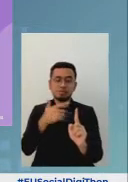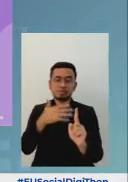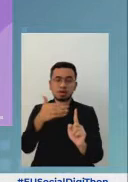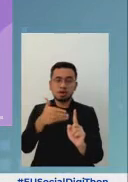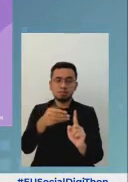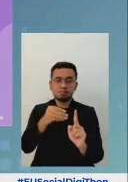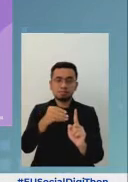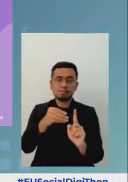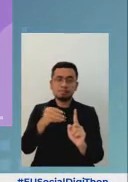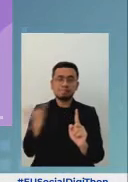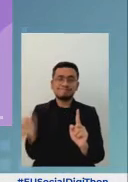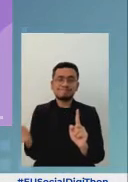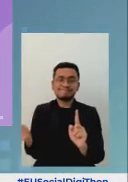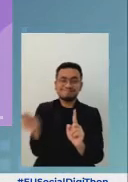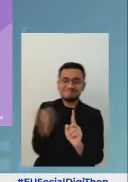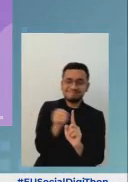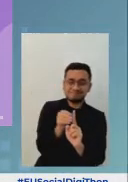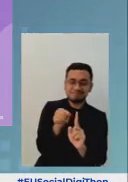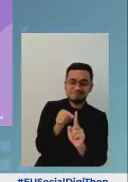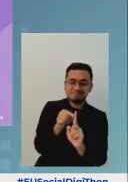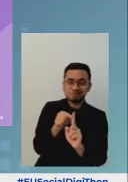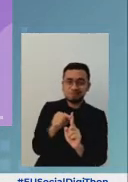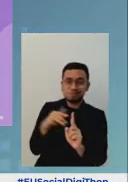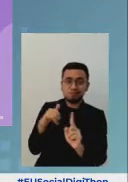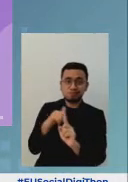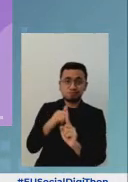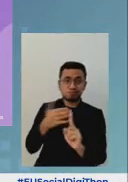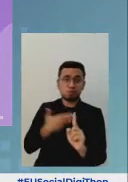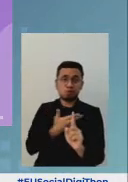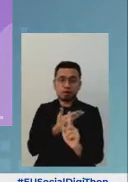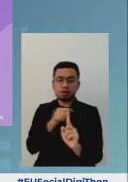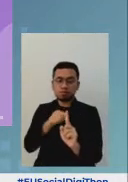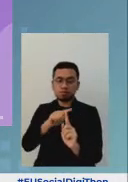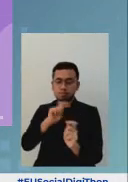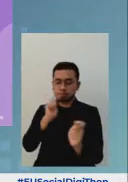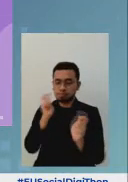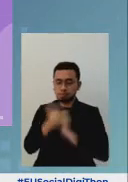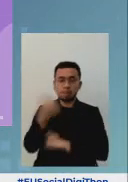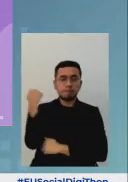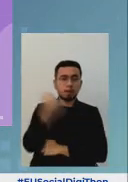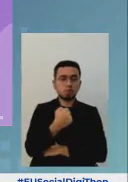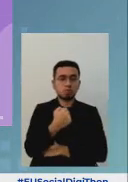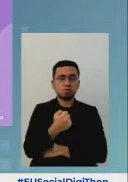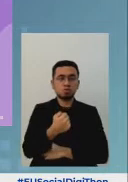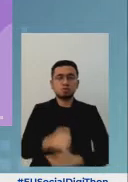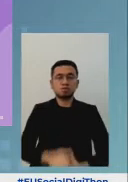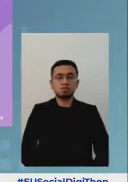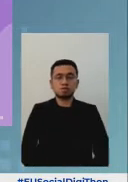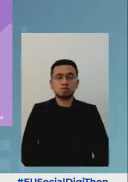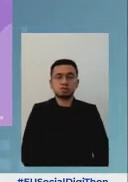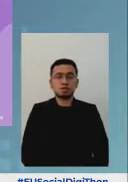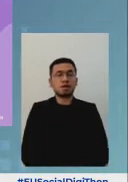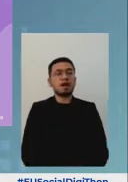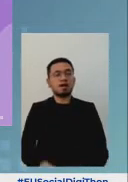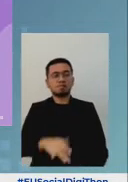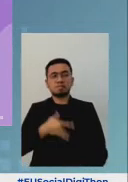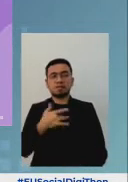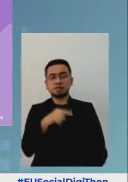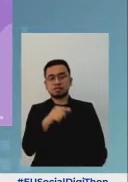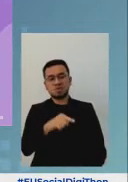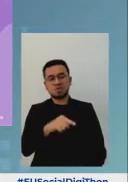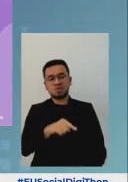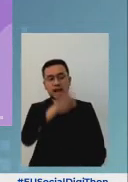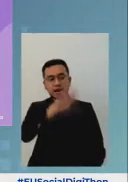kita mengalami harga diri yang rendah. Jadi kita kemudian merasa, aduh emang saya nih layak nih disalahin, emang saya